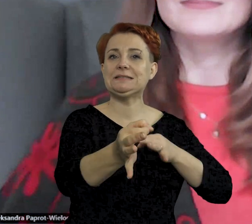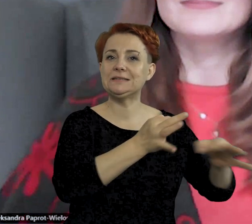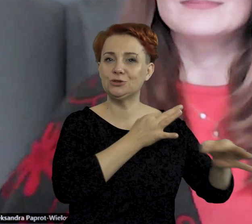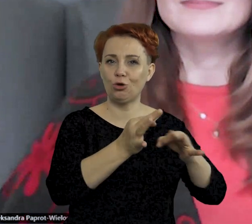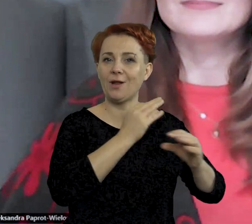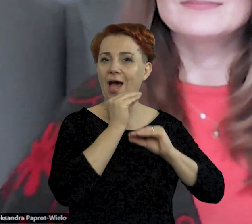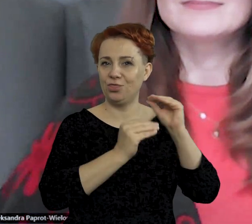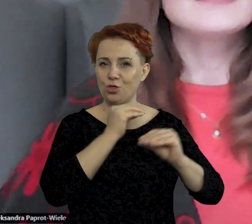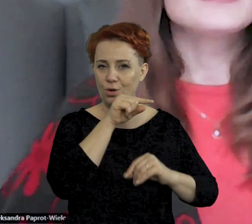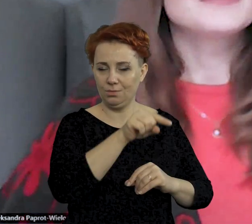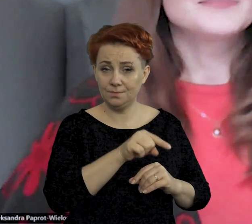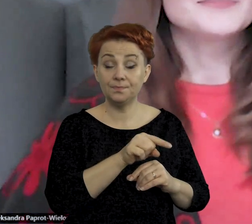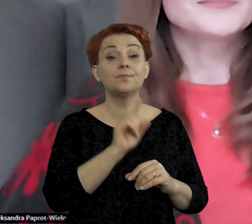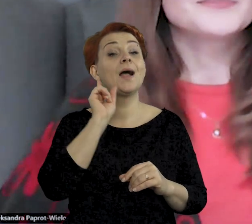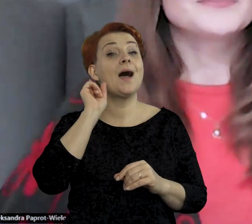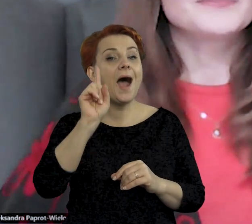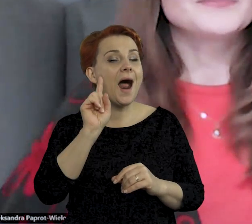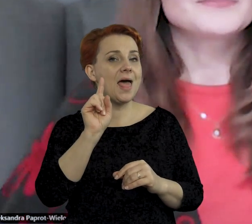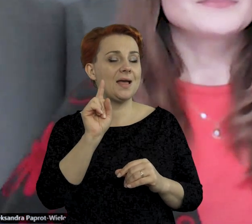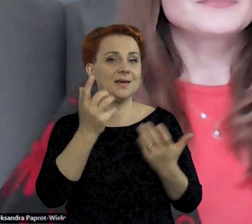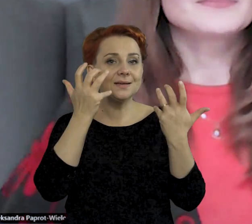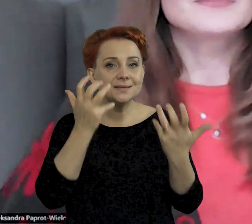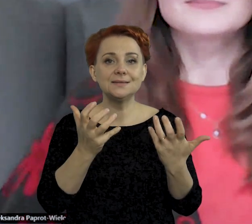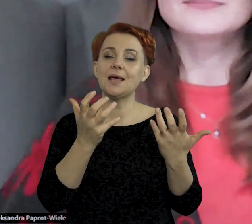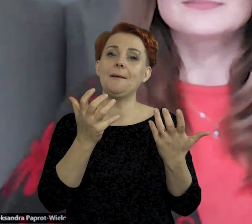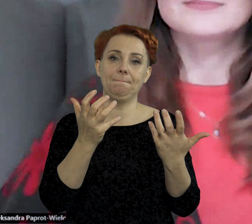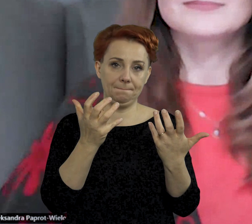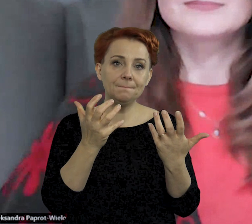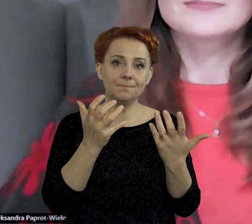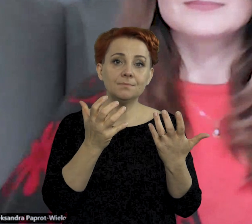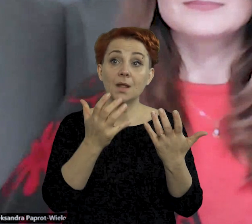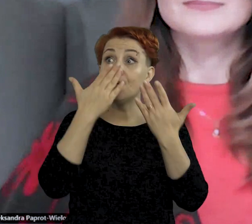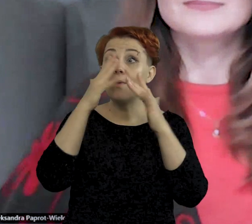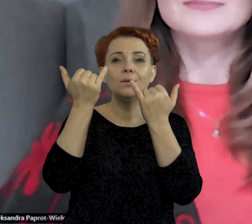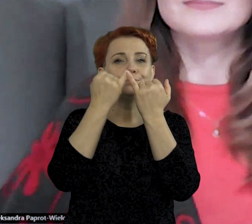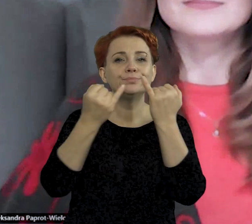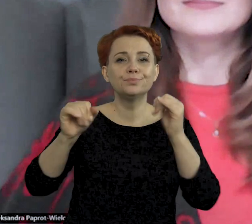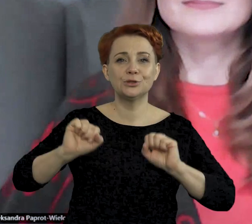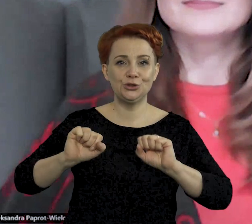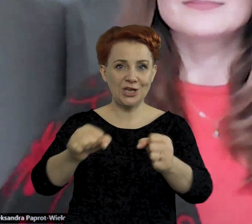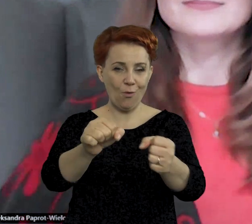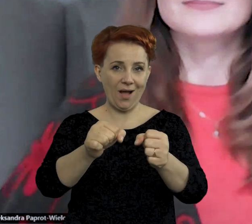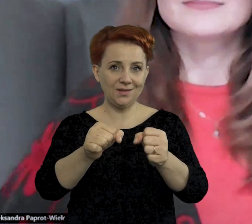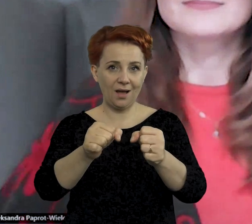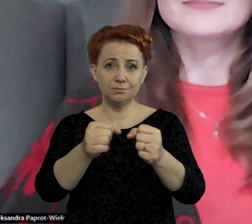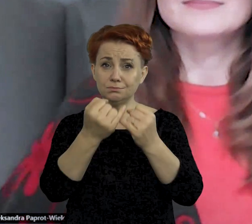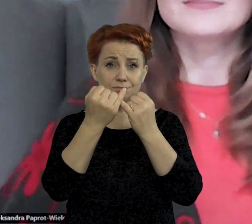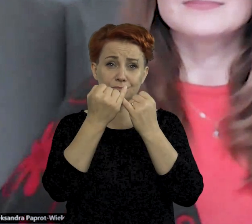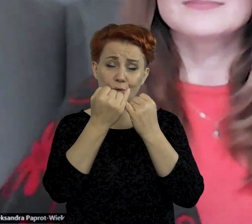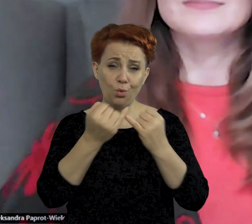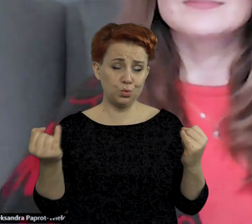jest samonarzucający się. Natomiast ja bym chciał zwrócić uwagę na bardzo różne inicjatywy, różnego też zasięgu i różnej